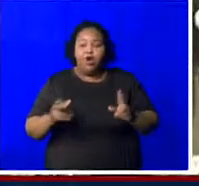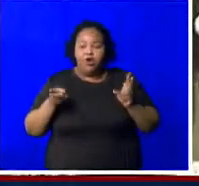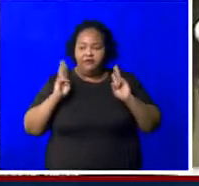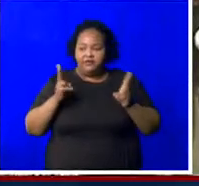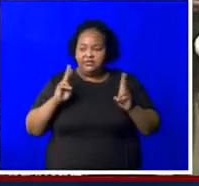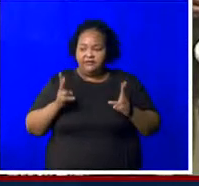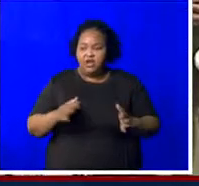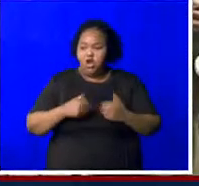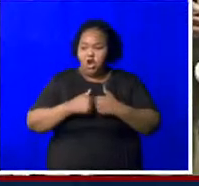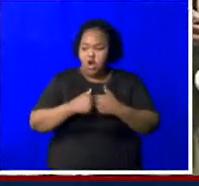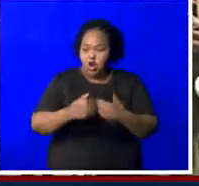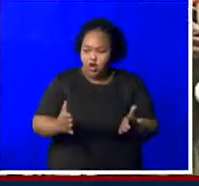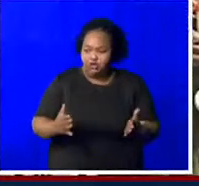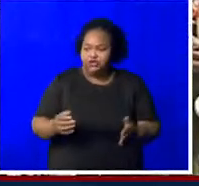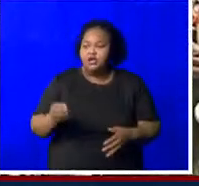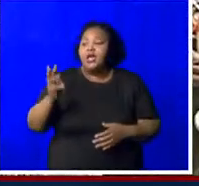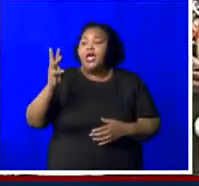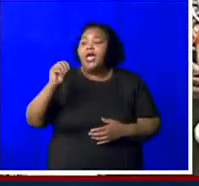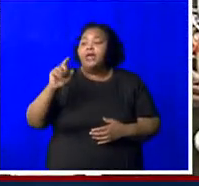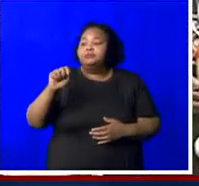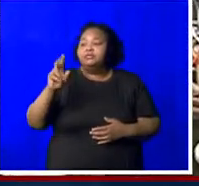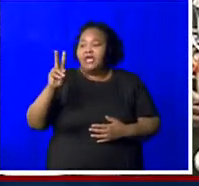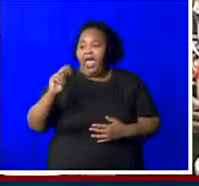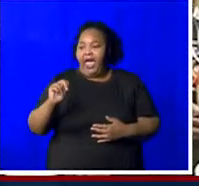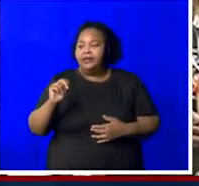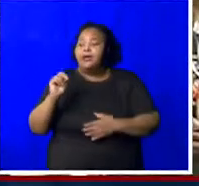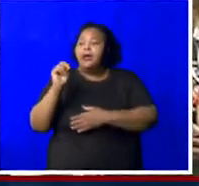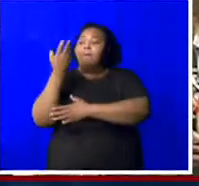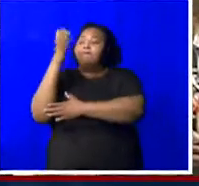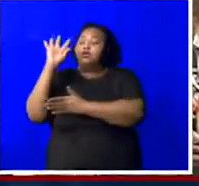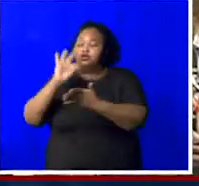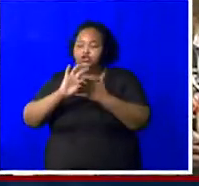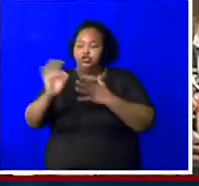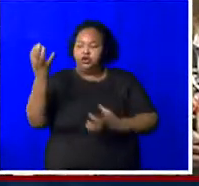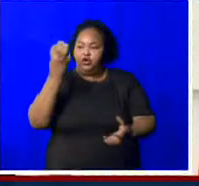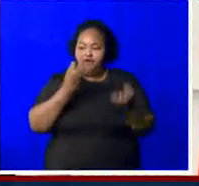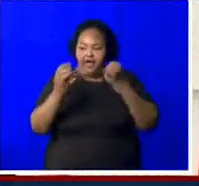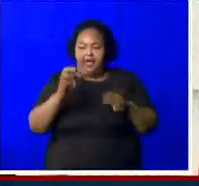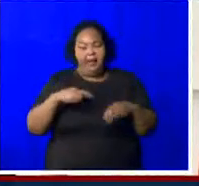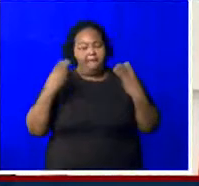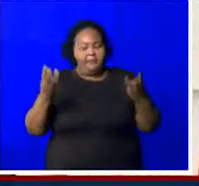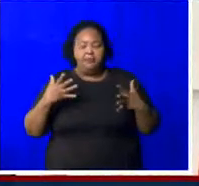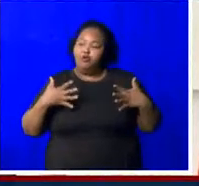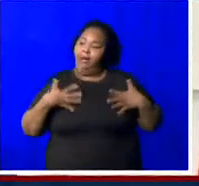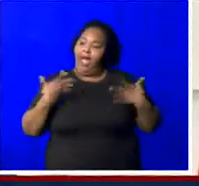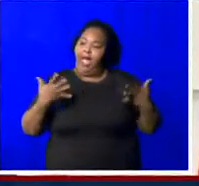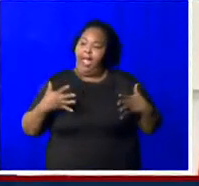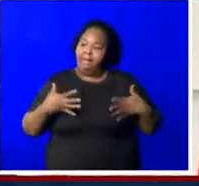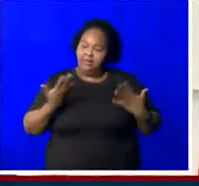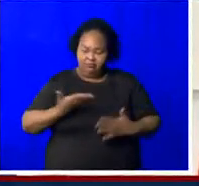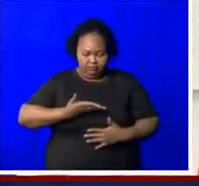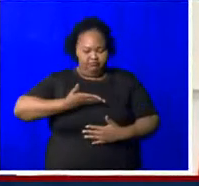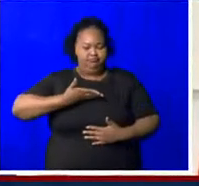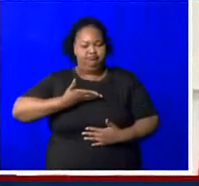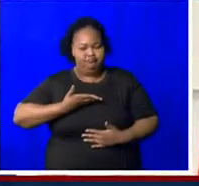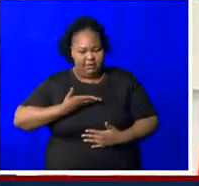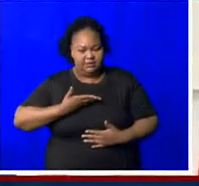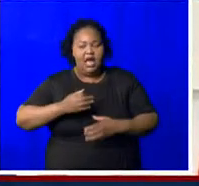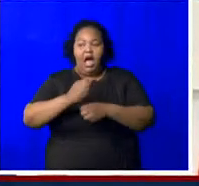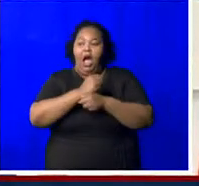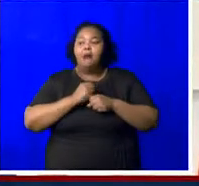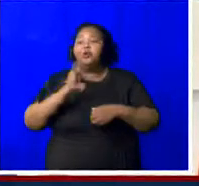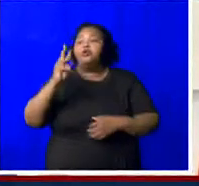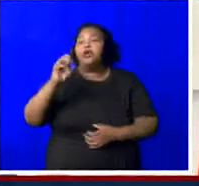bekuyimfokodo ukubona intshisekelo bamfu labanayo ngalo msebenzi lodako. Lobika-ke Tindzabeni ngisindiswazwane kanti titfombe titsetfwa